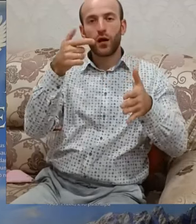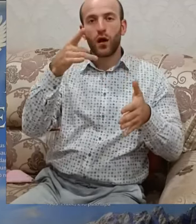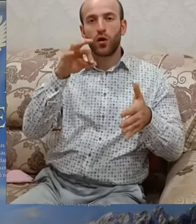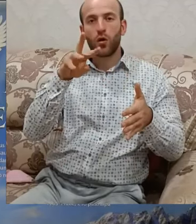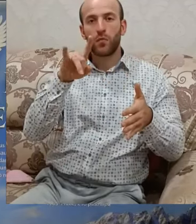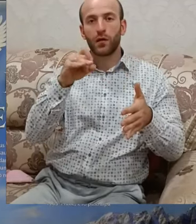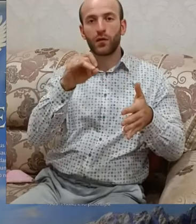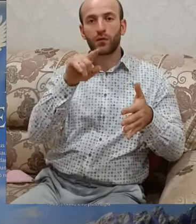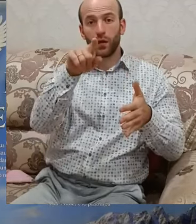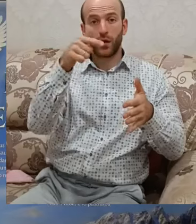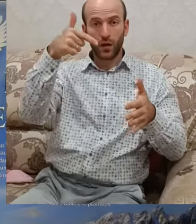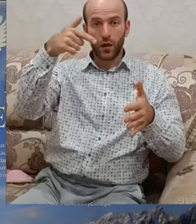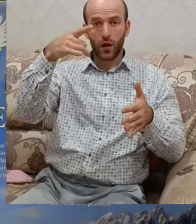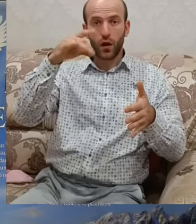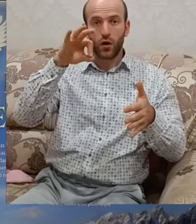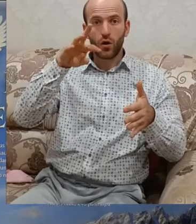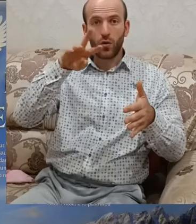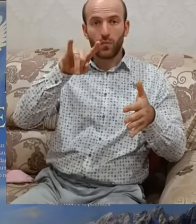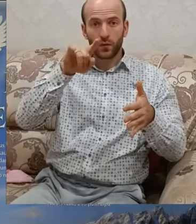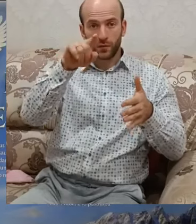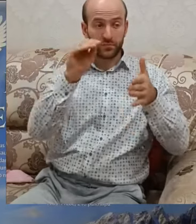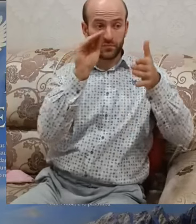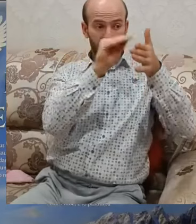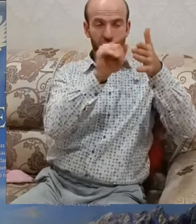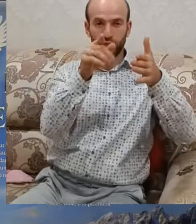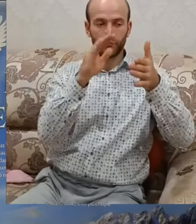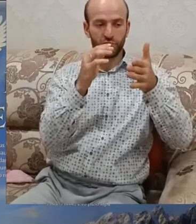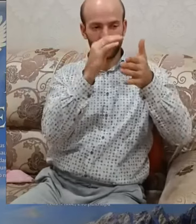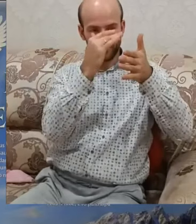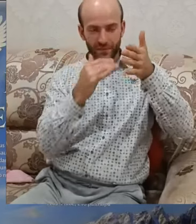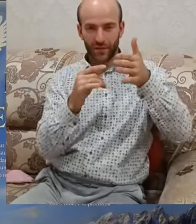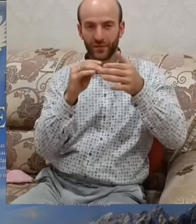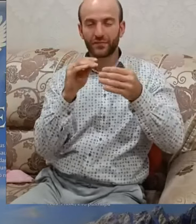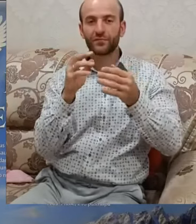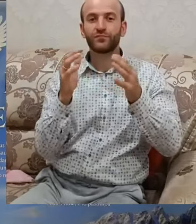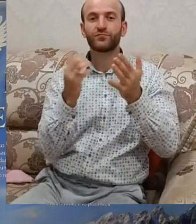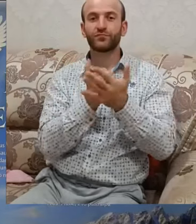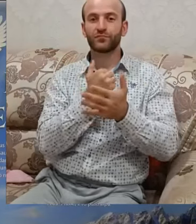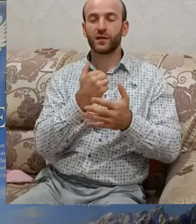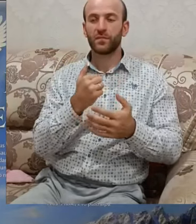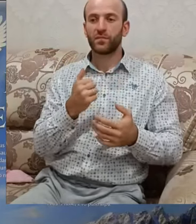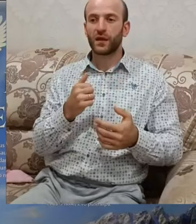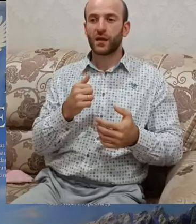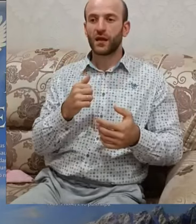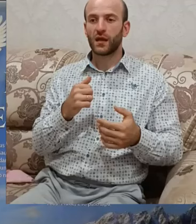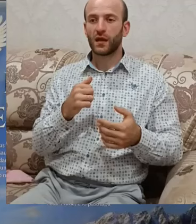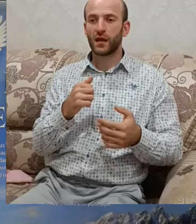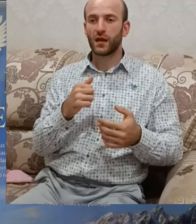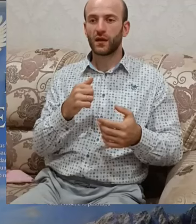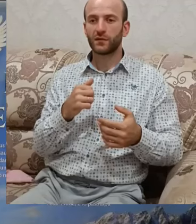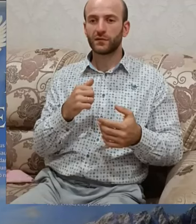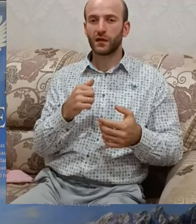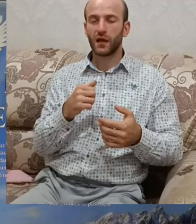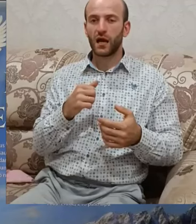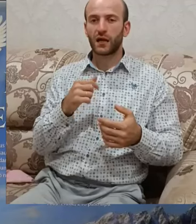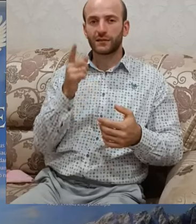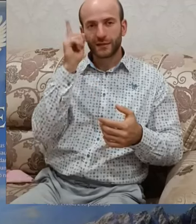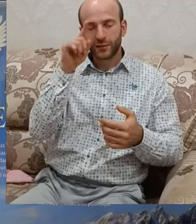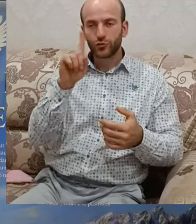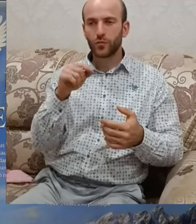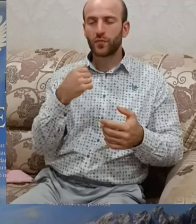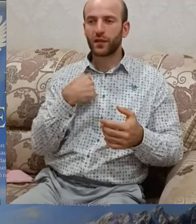Ir žinote, и знаете, tai, kas man buvo pasakyta žinioje, kai aš atėjau, то, что мне было сказано в послании, когда я пришел,